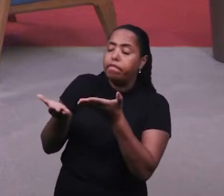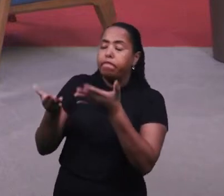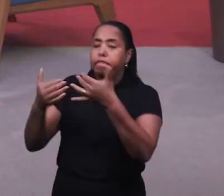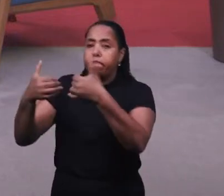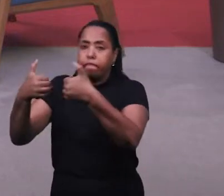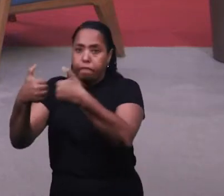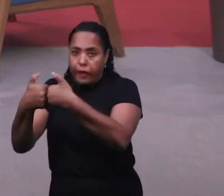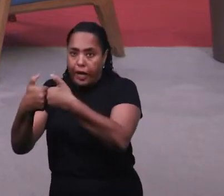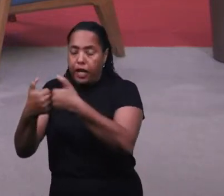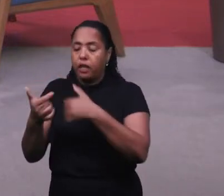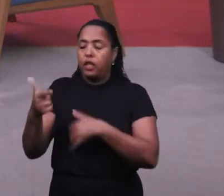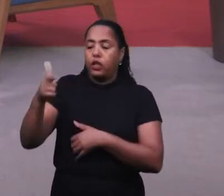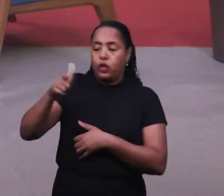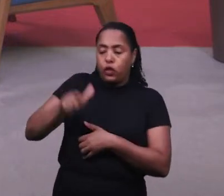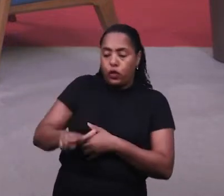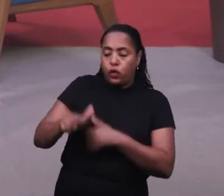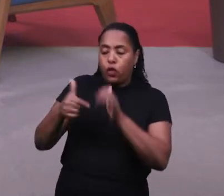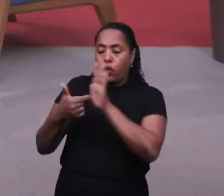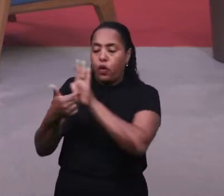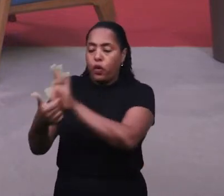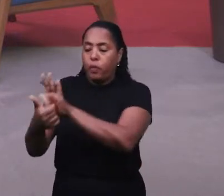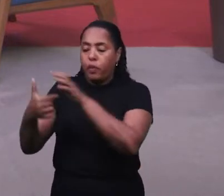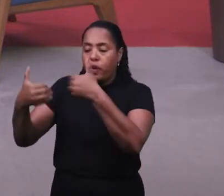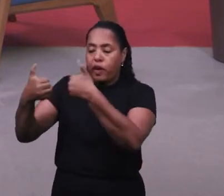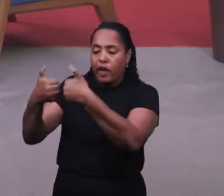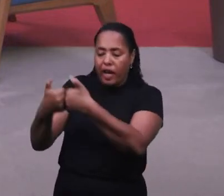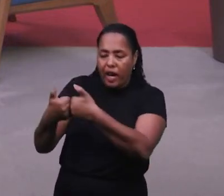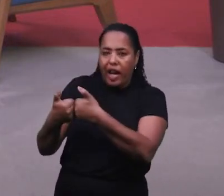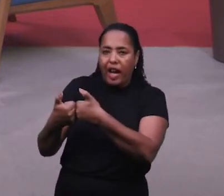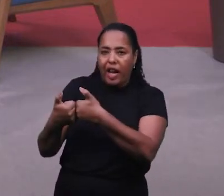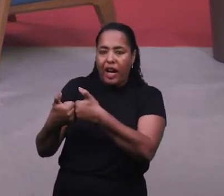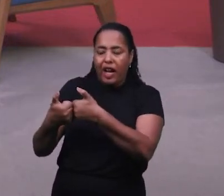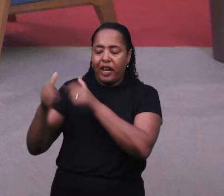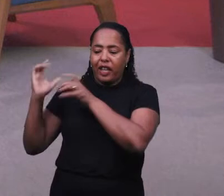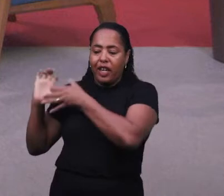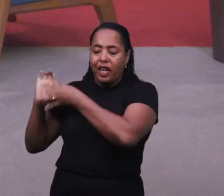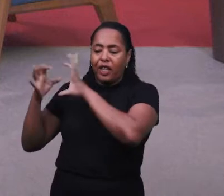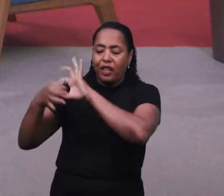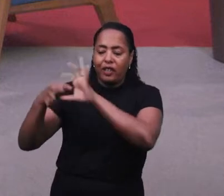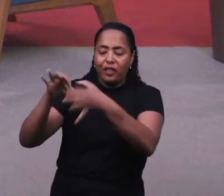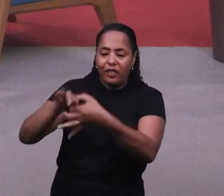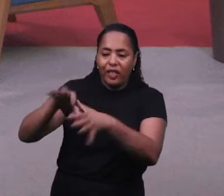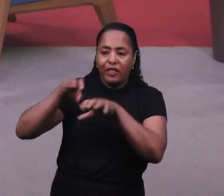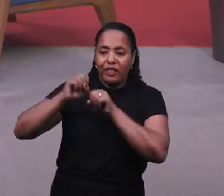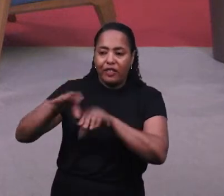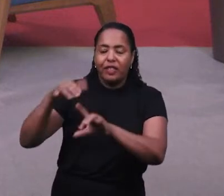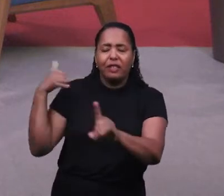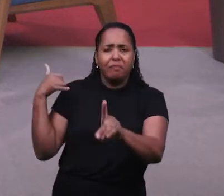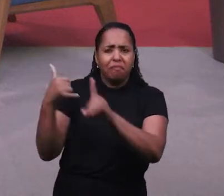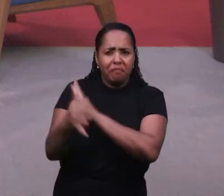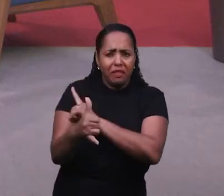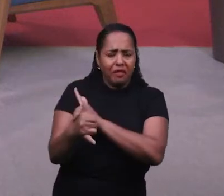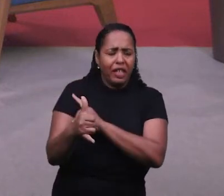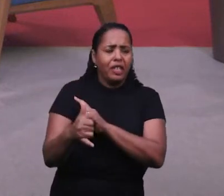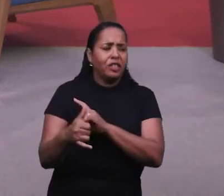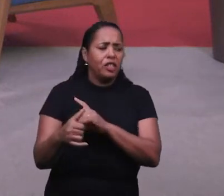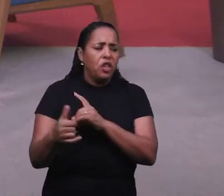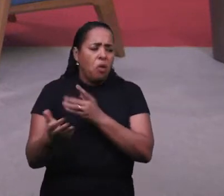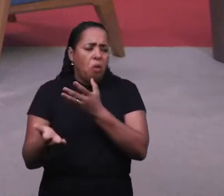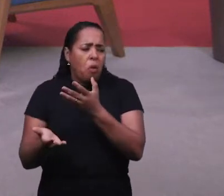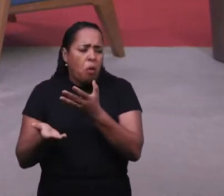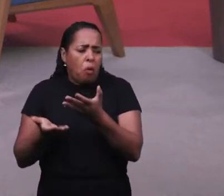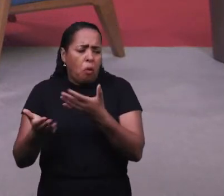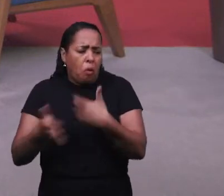manipuler l'arche, et encore une fois ici, nous parlons toujours de l'arche en apportant un contexte prophétique, n'est-ce pas? Et